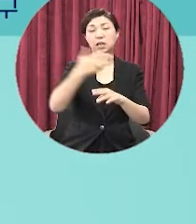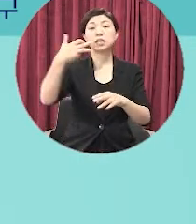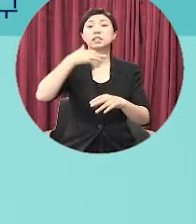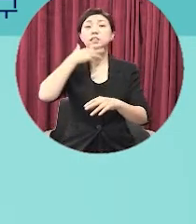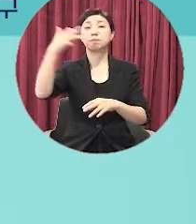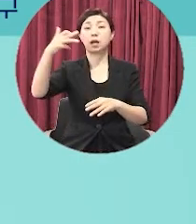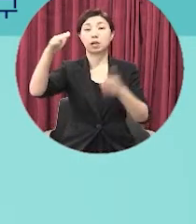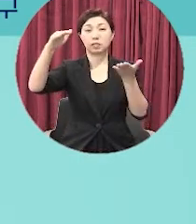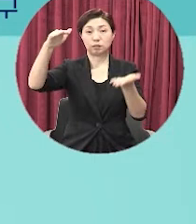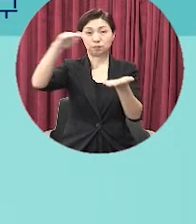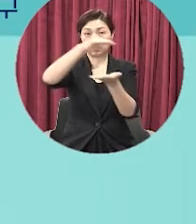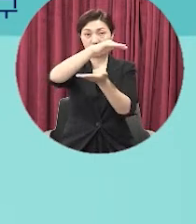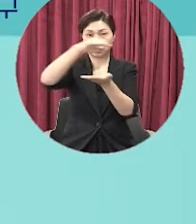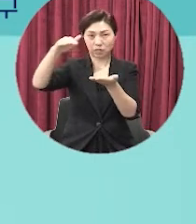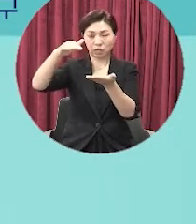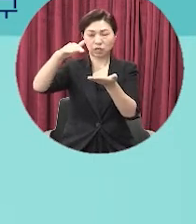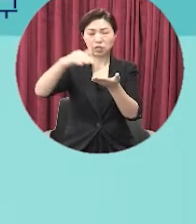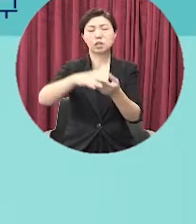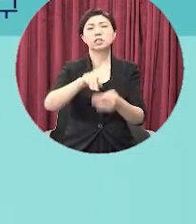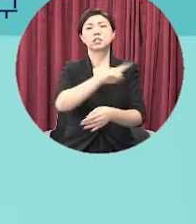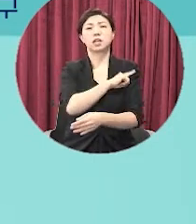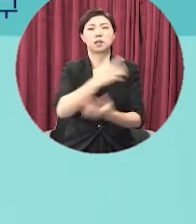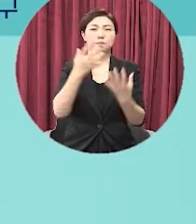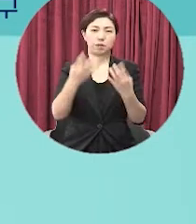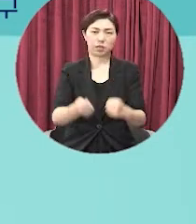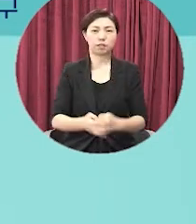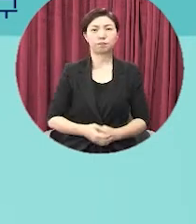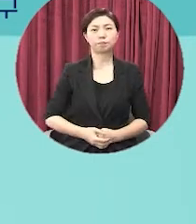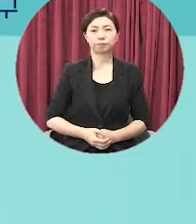40.7% 로 가장 못 봤습니다